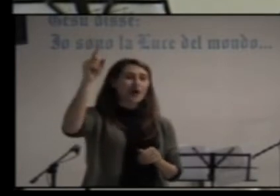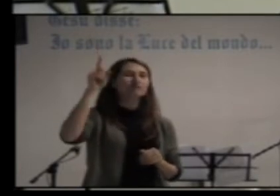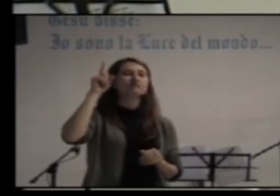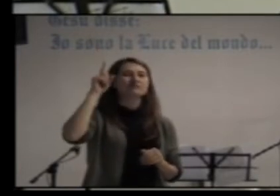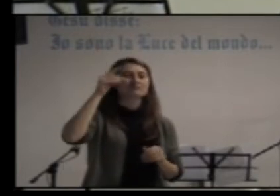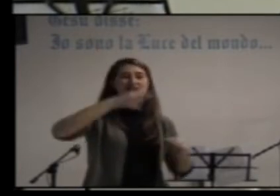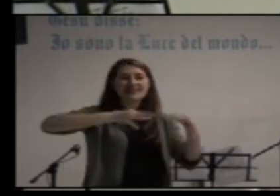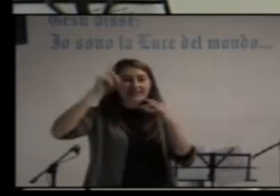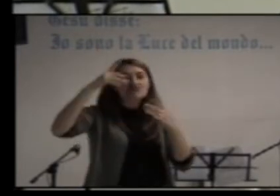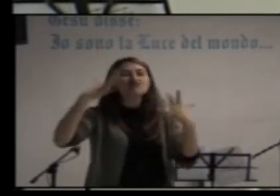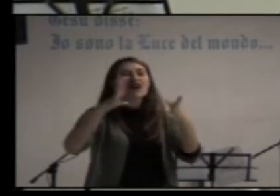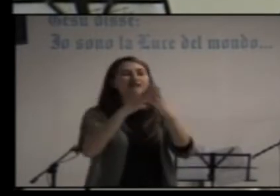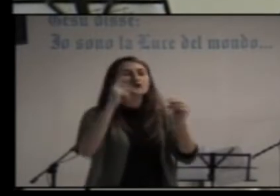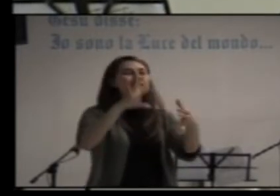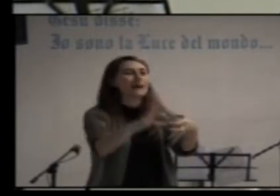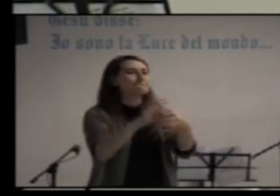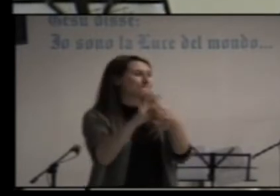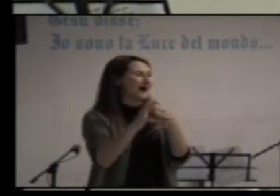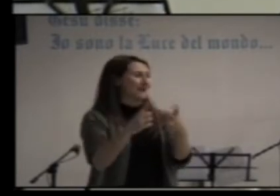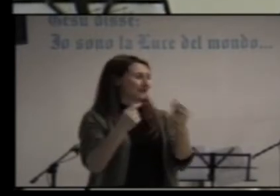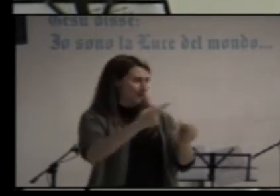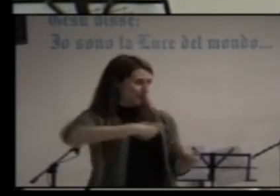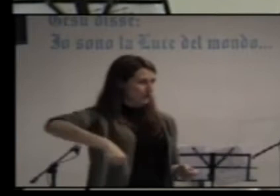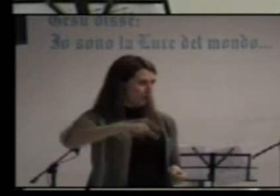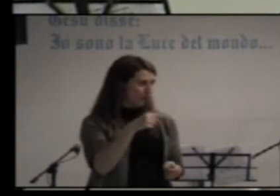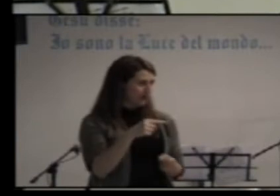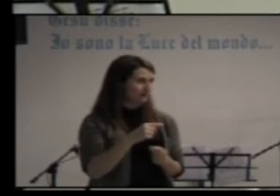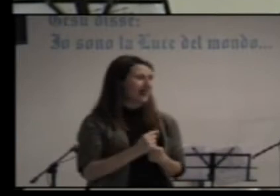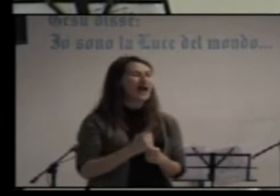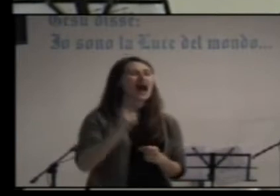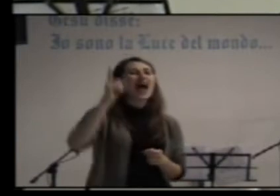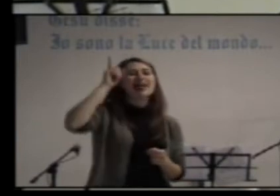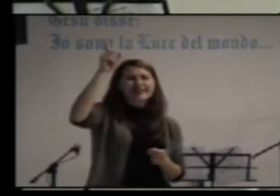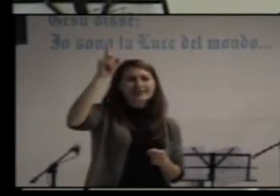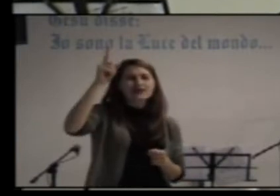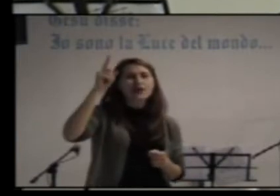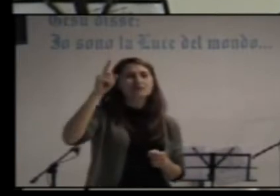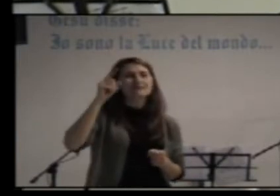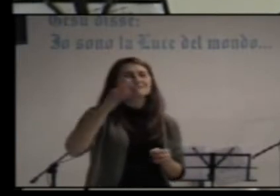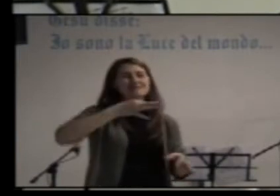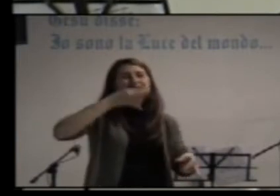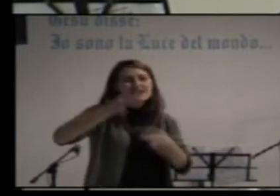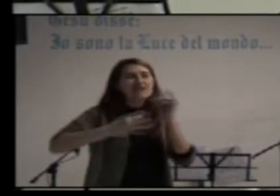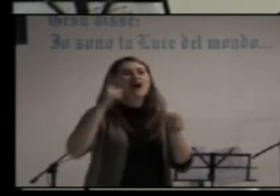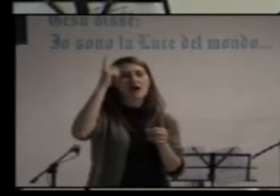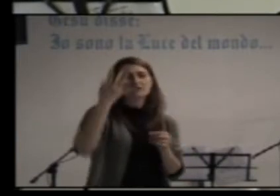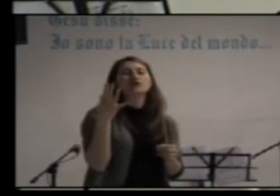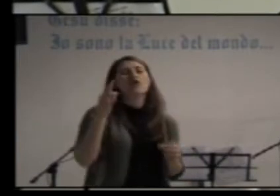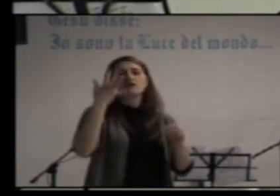patto. E stasera voglio guardare proprio a questo. Dio è un Dio del